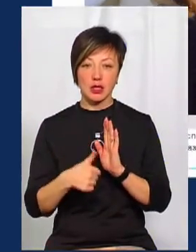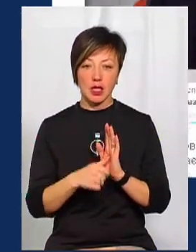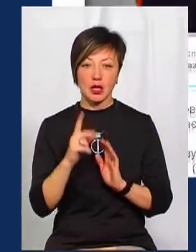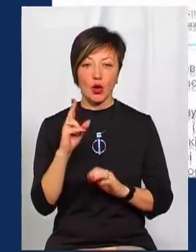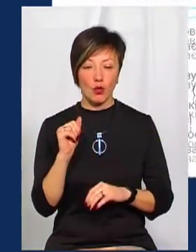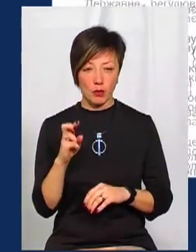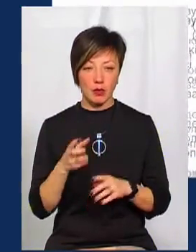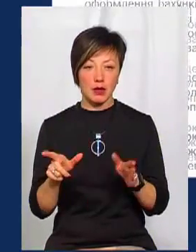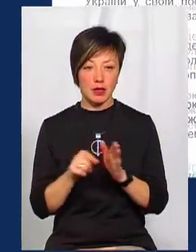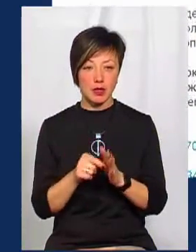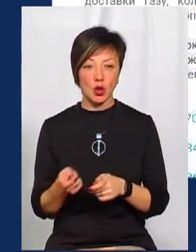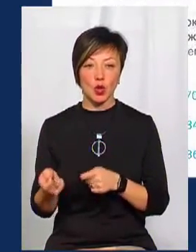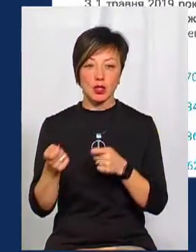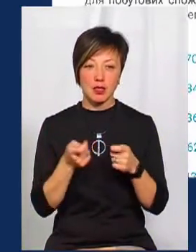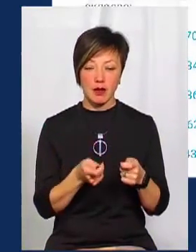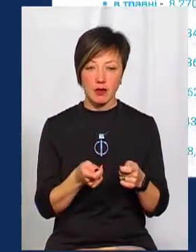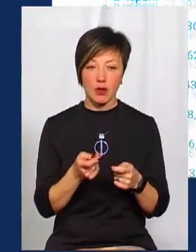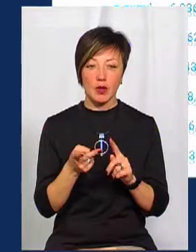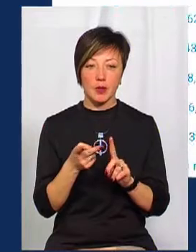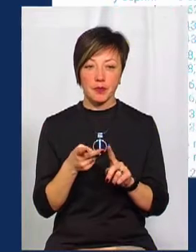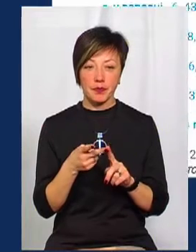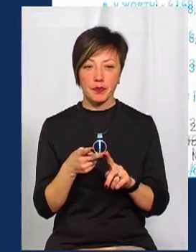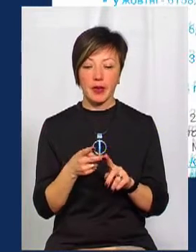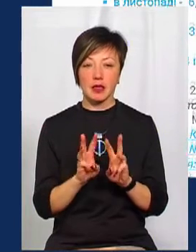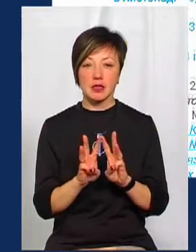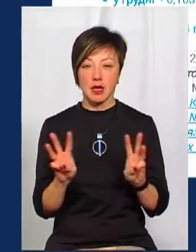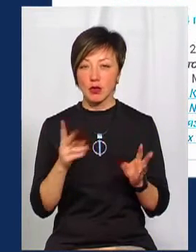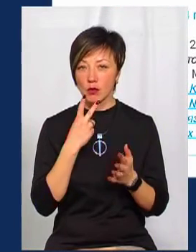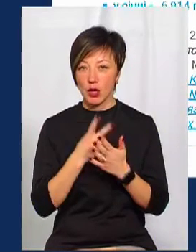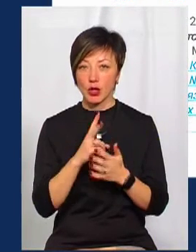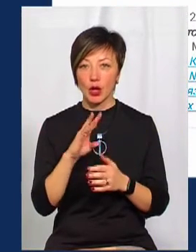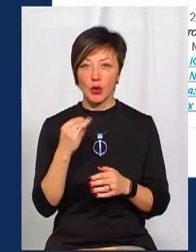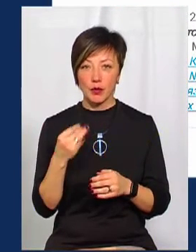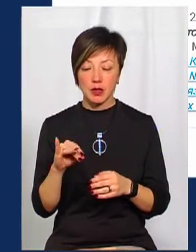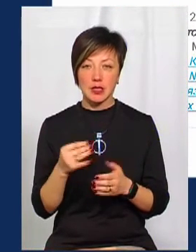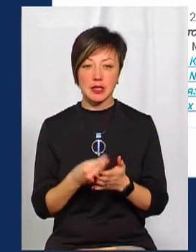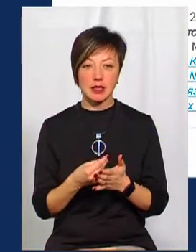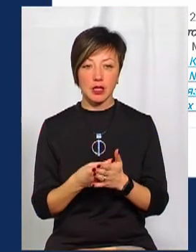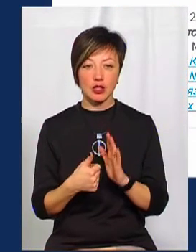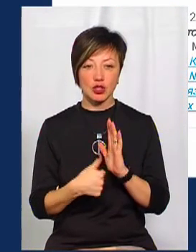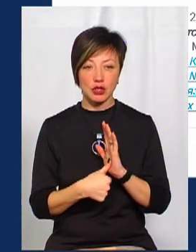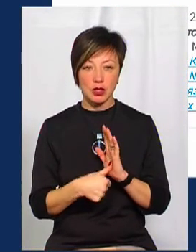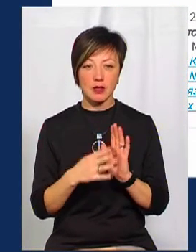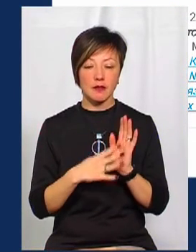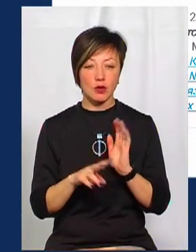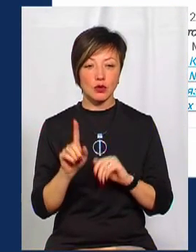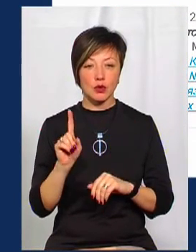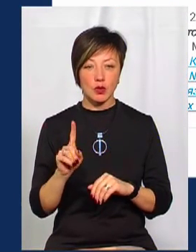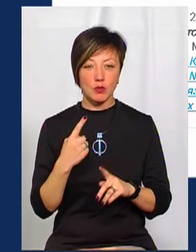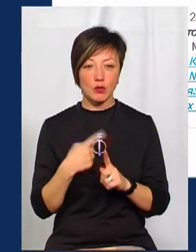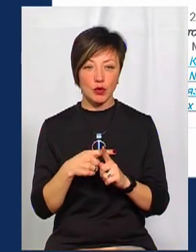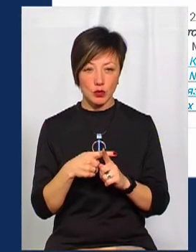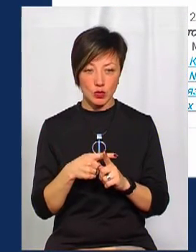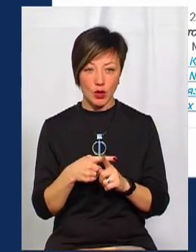куб. Це ж із доставкою. Далі, з того ж таки сайту бачимо, що в лютому ціна 6,91